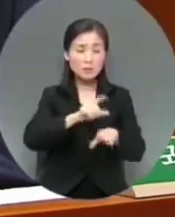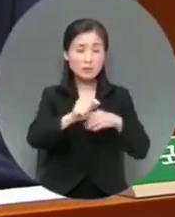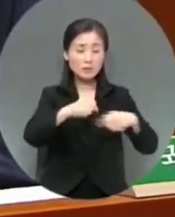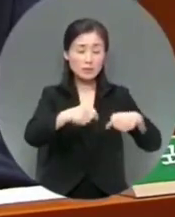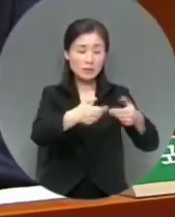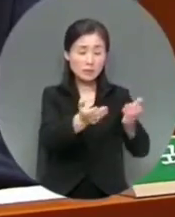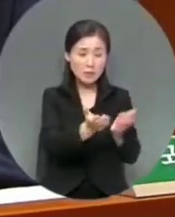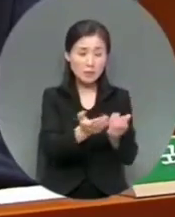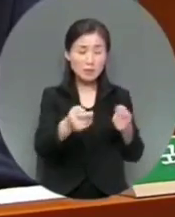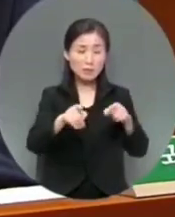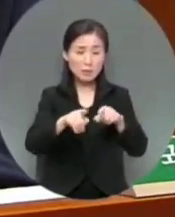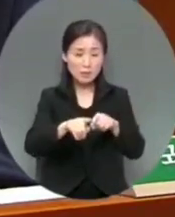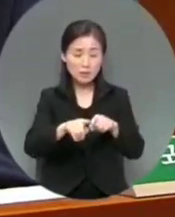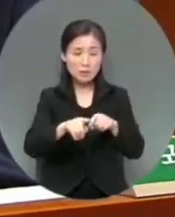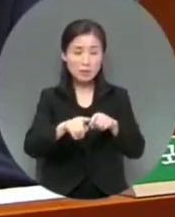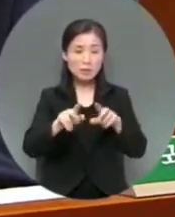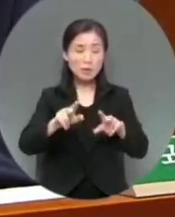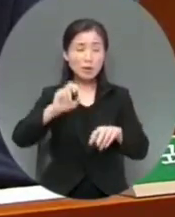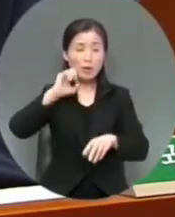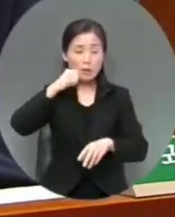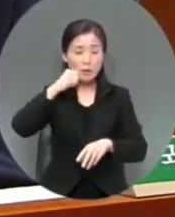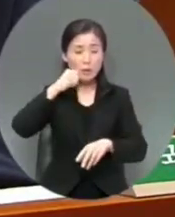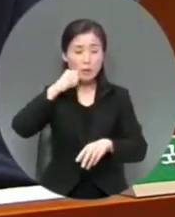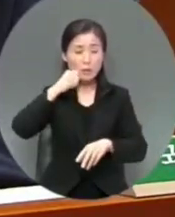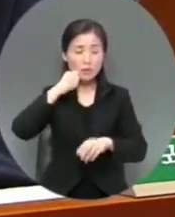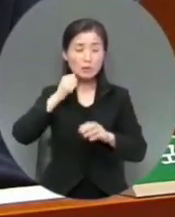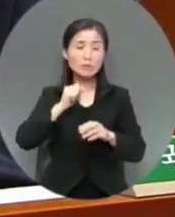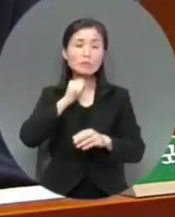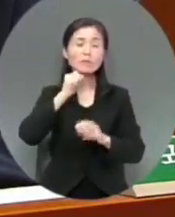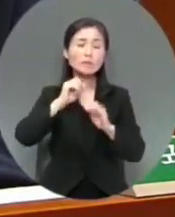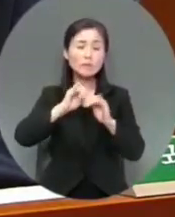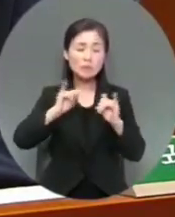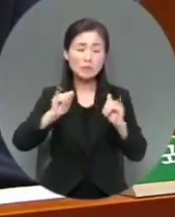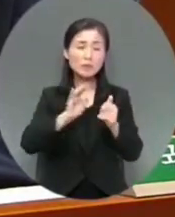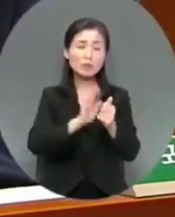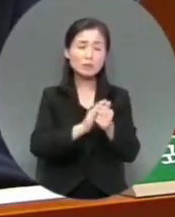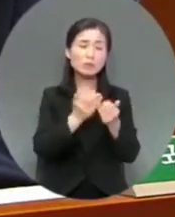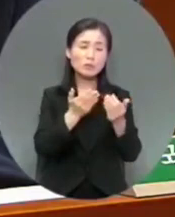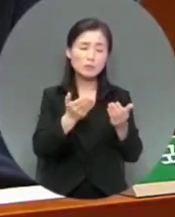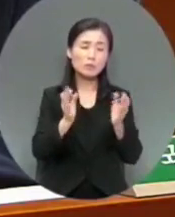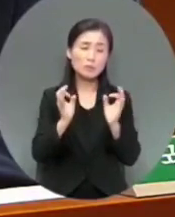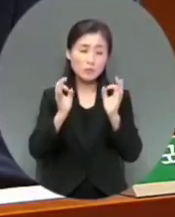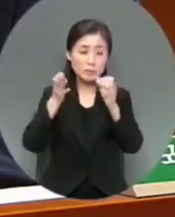해서 당장 어려운 취약계층에 좀 도움될 수 있도록 노력해 주십시오.